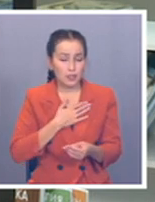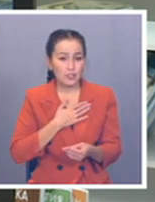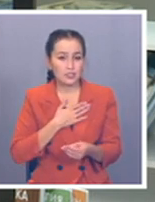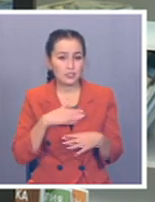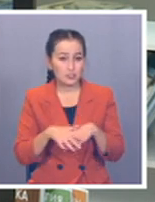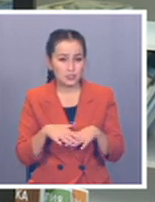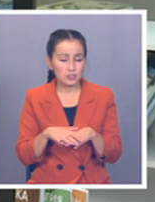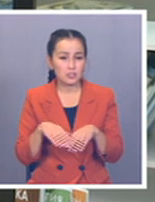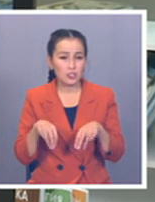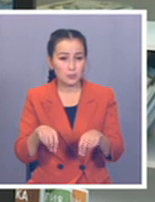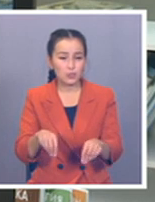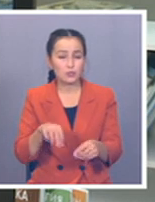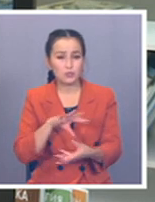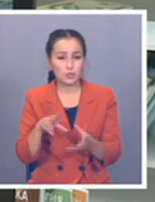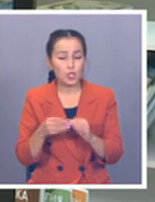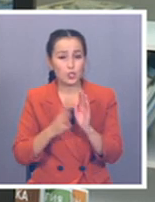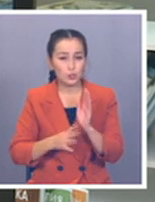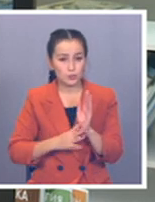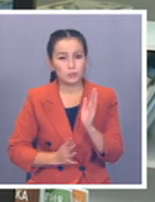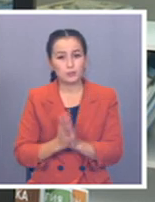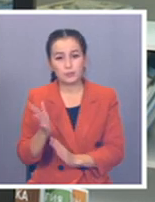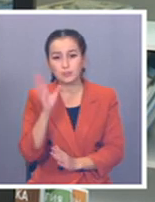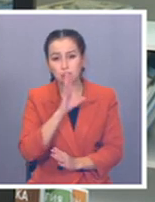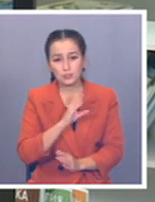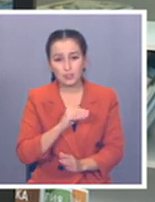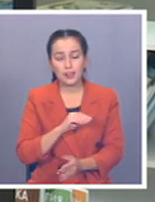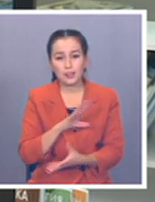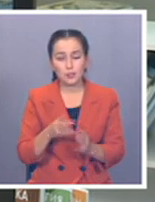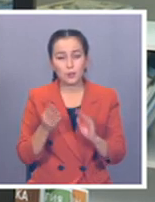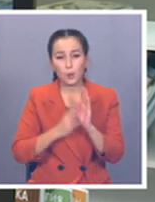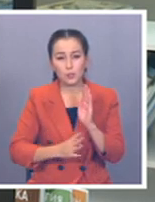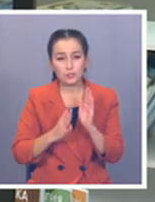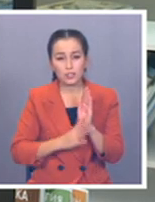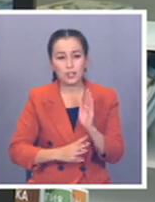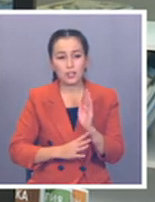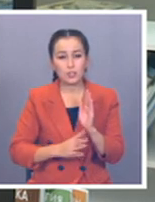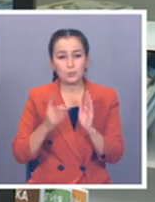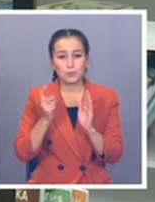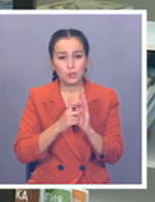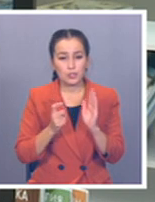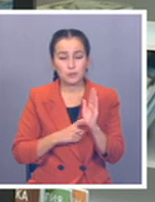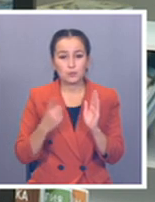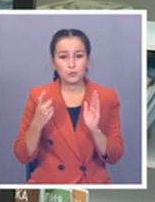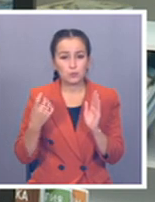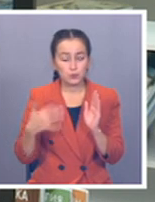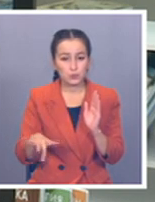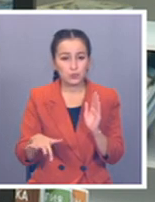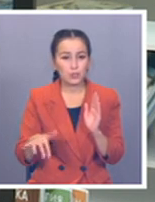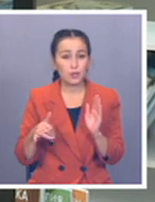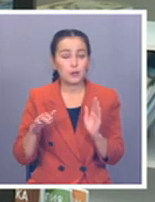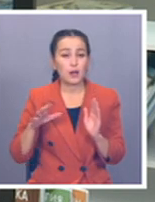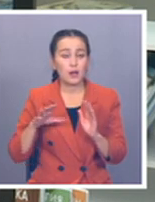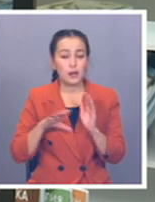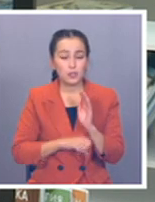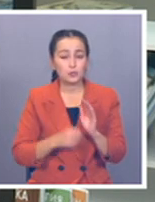тұқым санының 90-ы өсіп шығып деген. Демек, біз 90-ды барлық тұқым саны 150-ге бөлеміз. Оны сосын